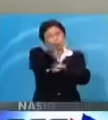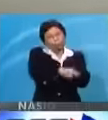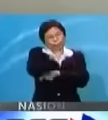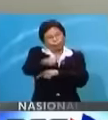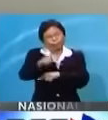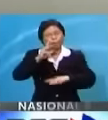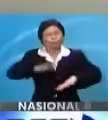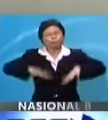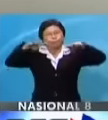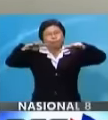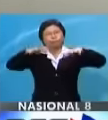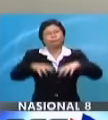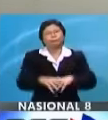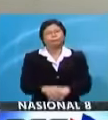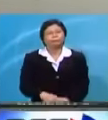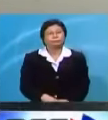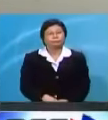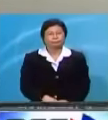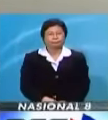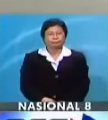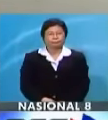terjejas banjir.